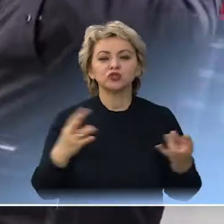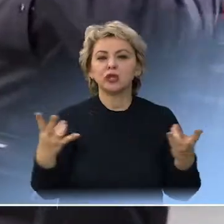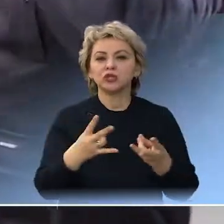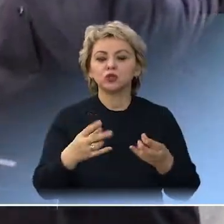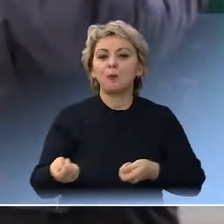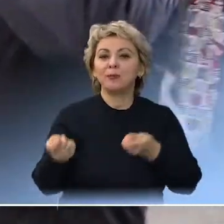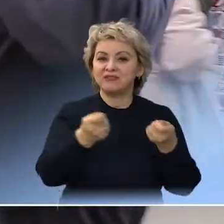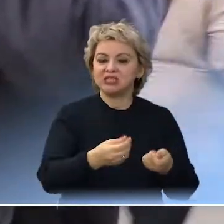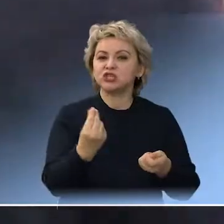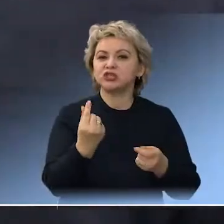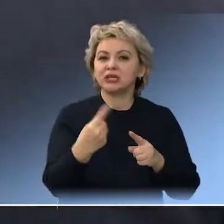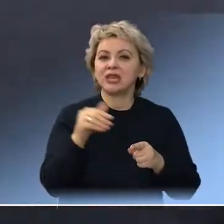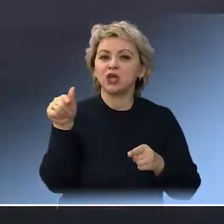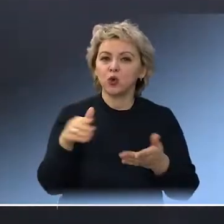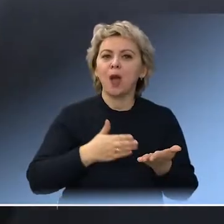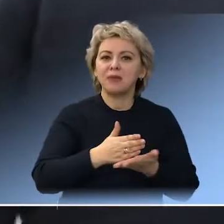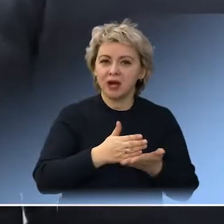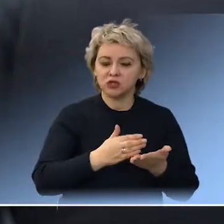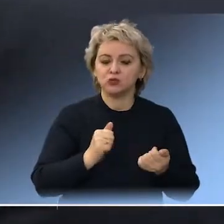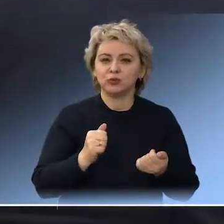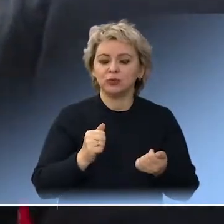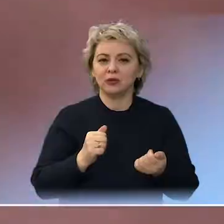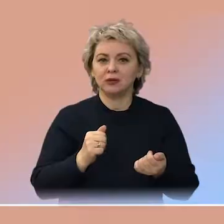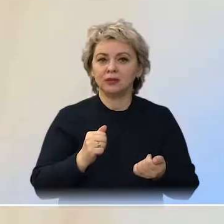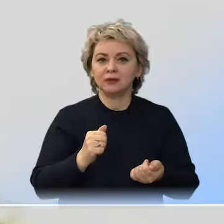необходимо перевести деньги на ее операцию.